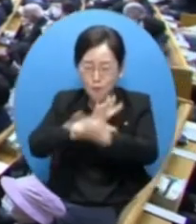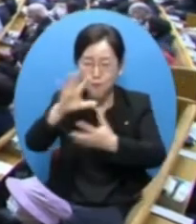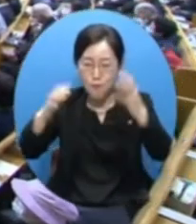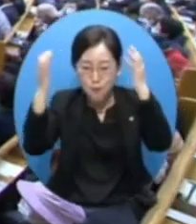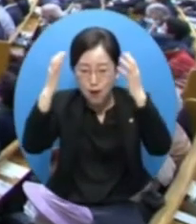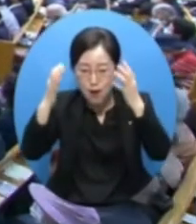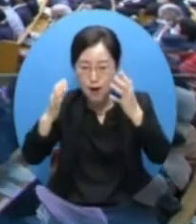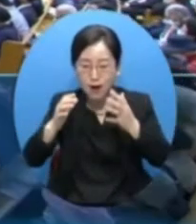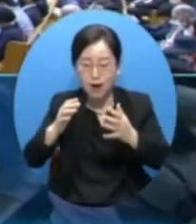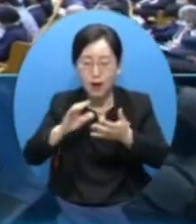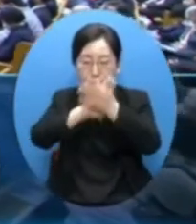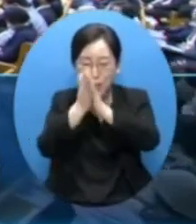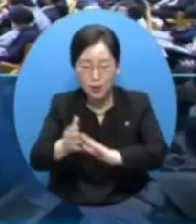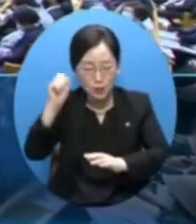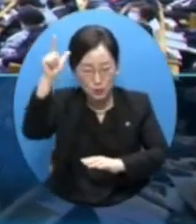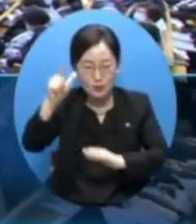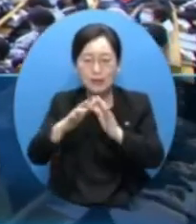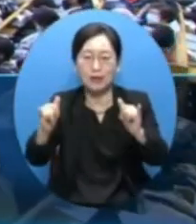만들어주십니다. 이사야